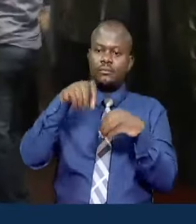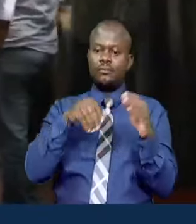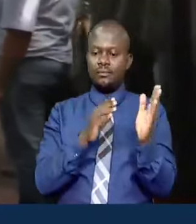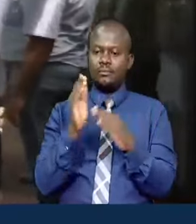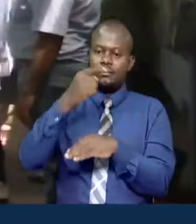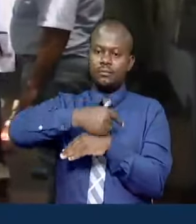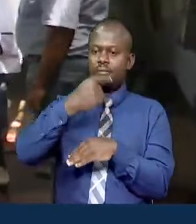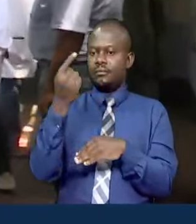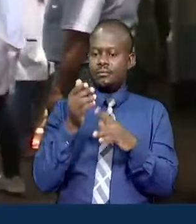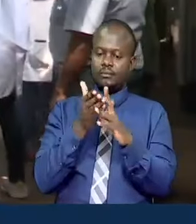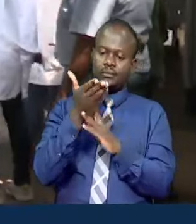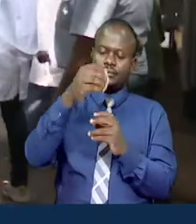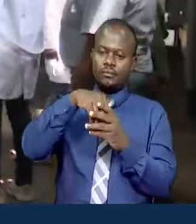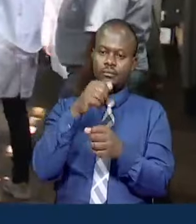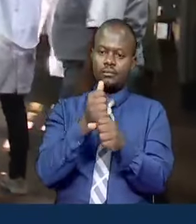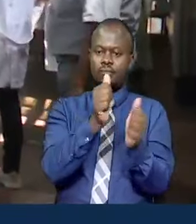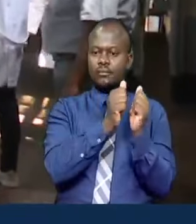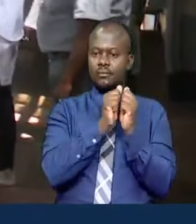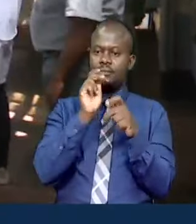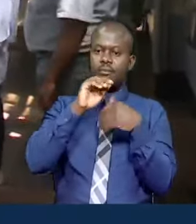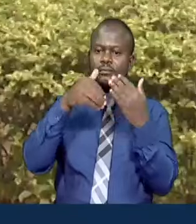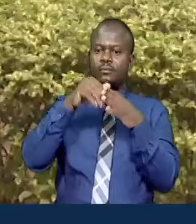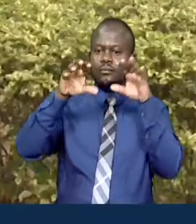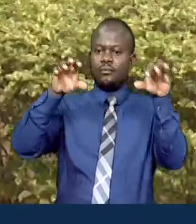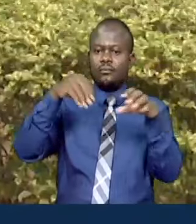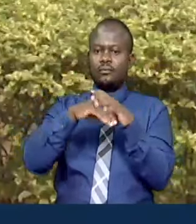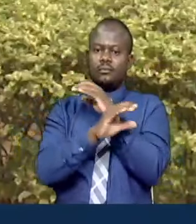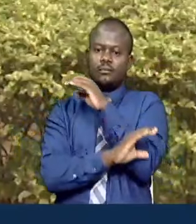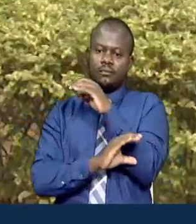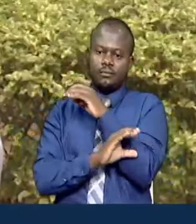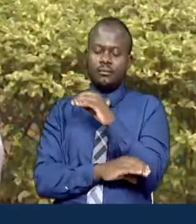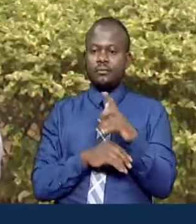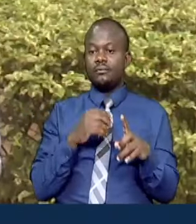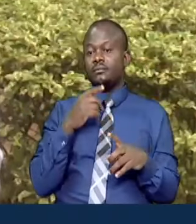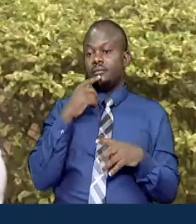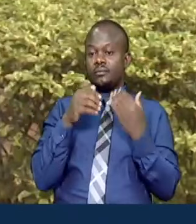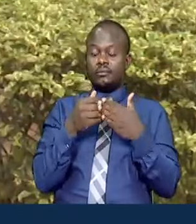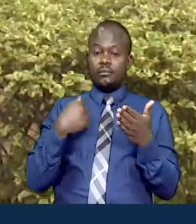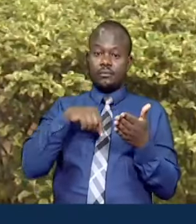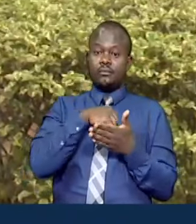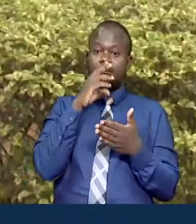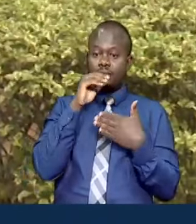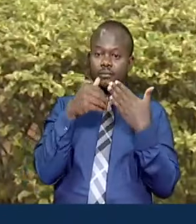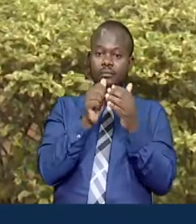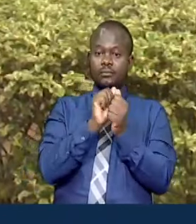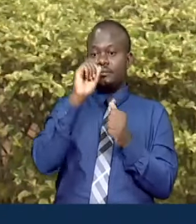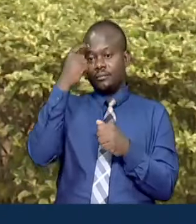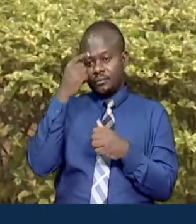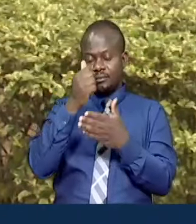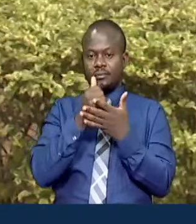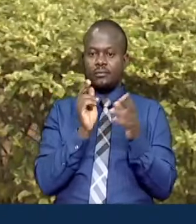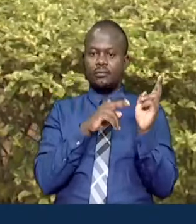munsi binyuze mu gukorana bya hafi n'abaturage hirya no hino mu gihugu. So ariko tukorana na leta, tuvugana na leta cyangwa dufasha n'ubundi